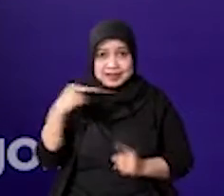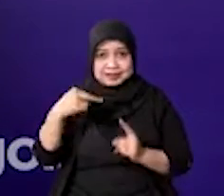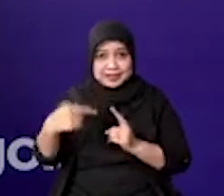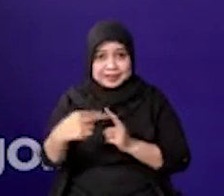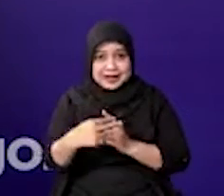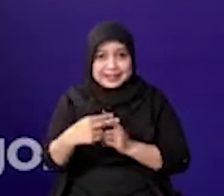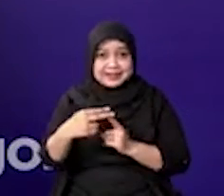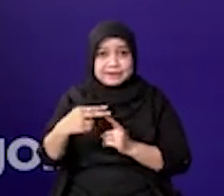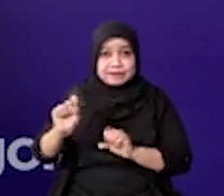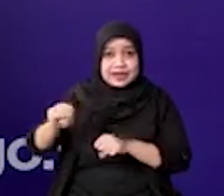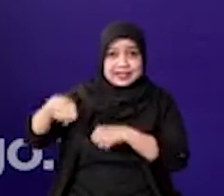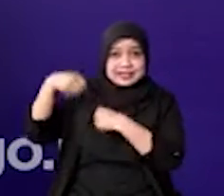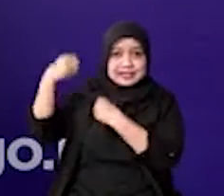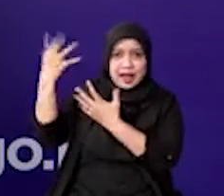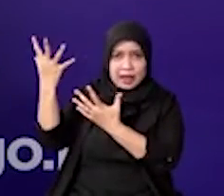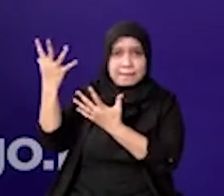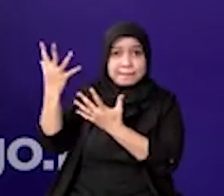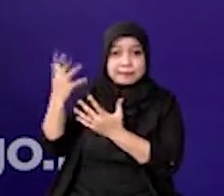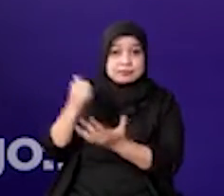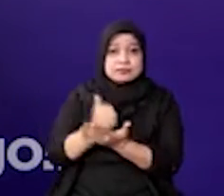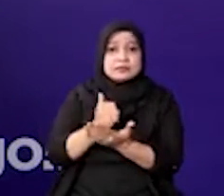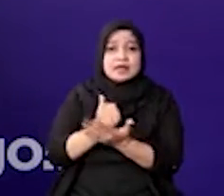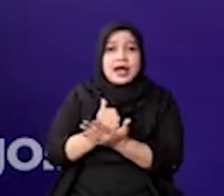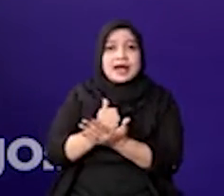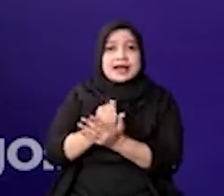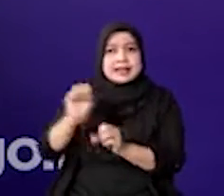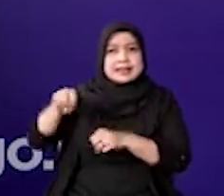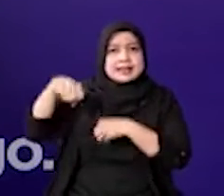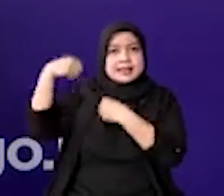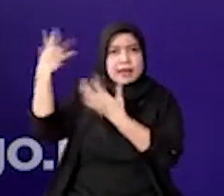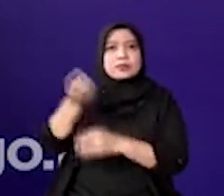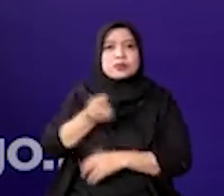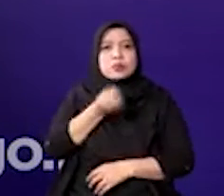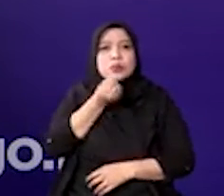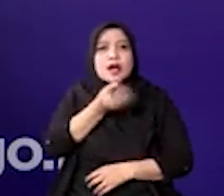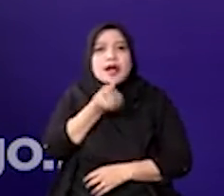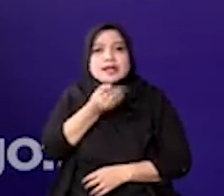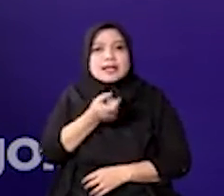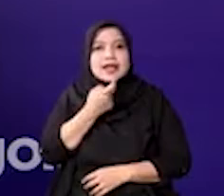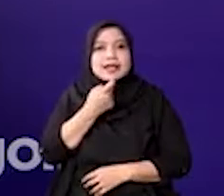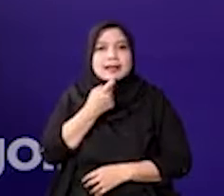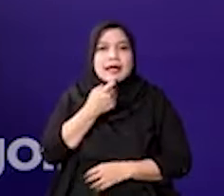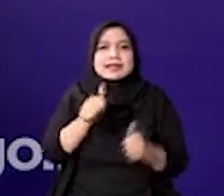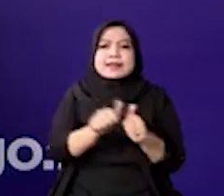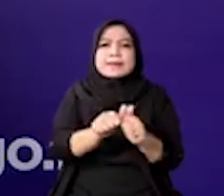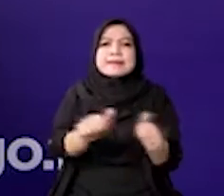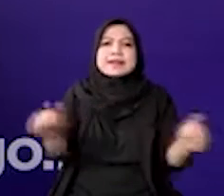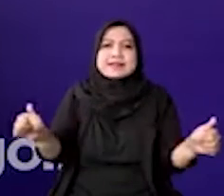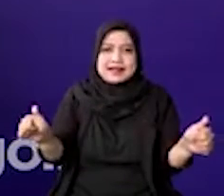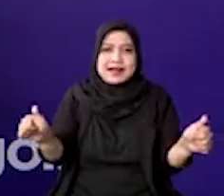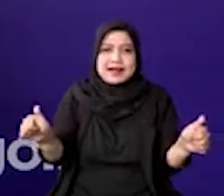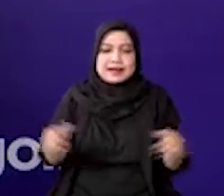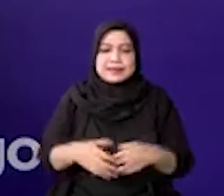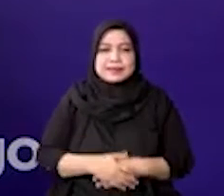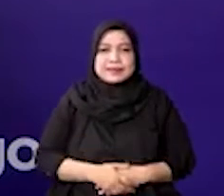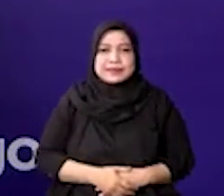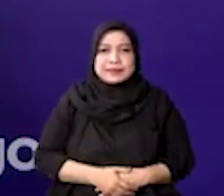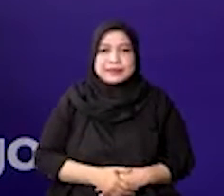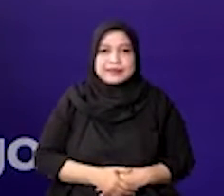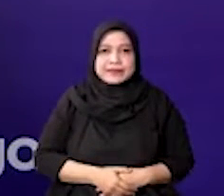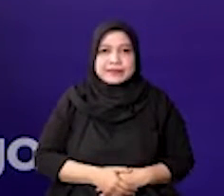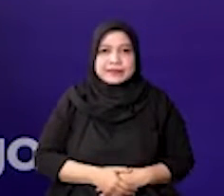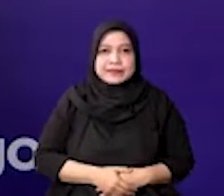sebetulnya kebersihan inilah yang dianggap dari kecil kita diajarkan